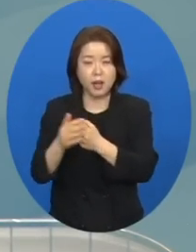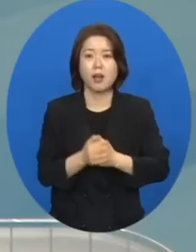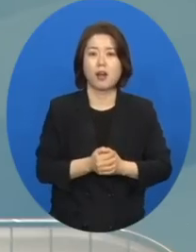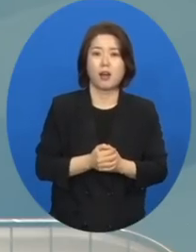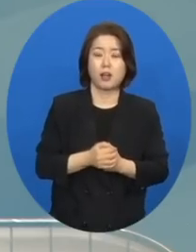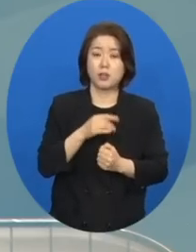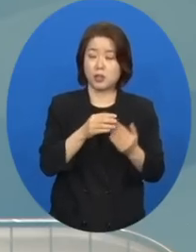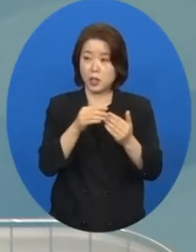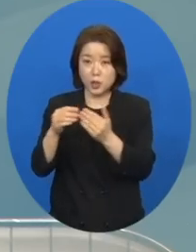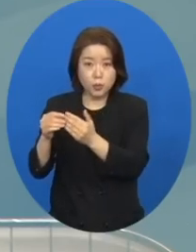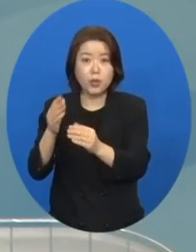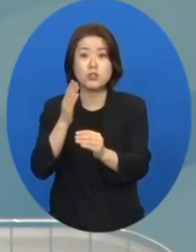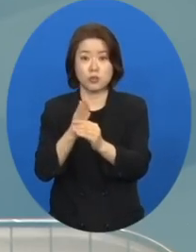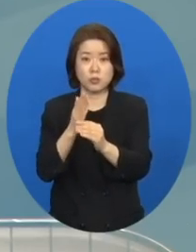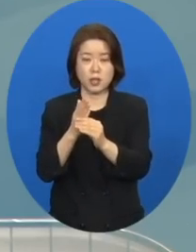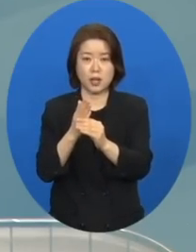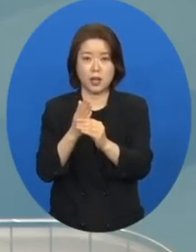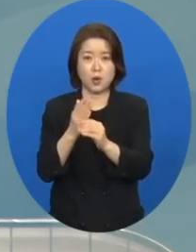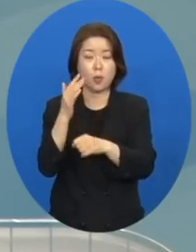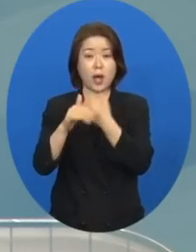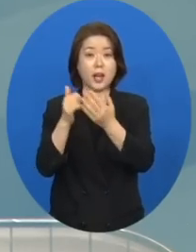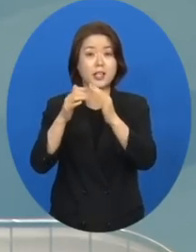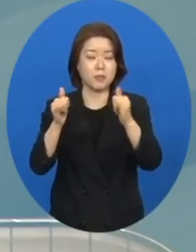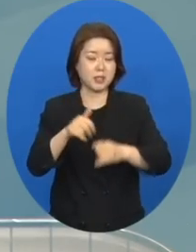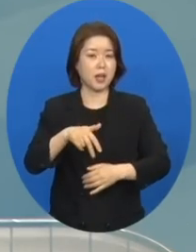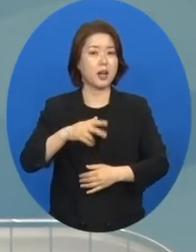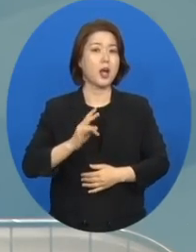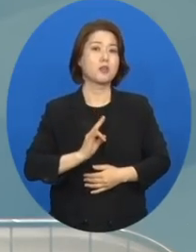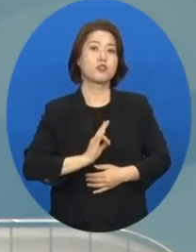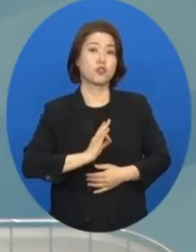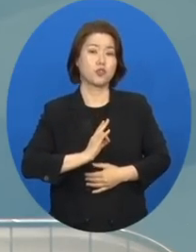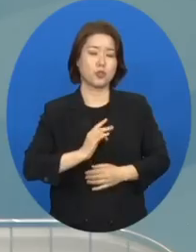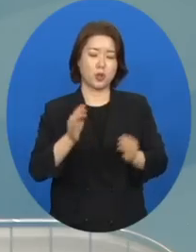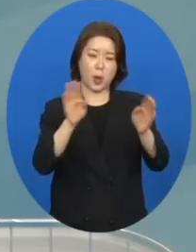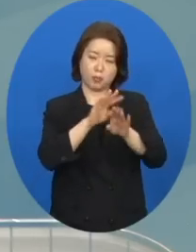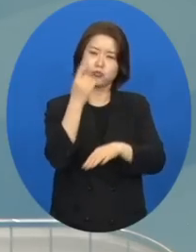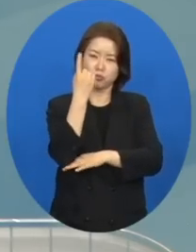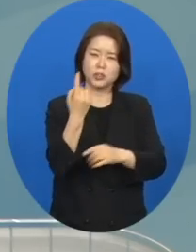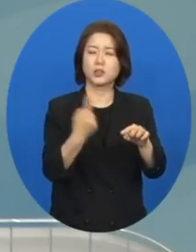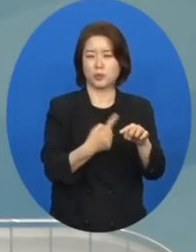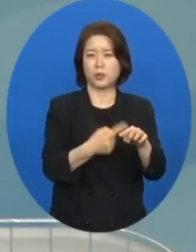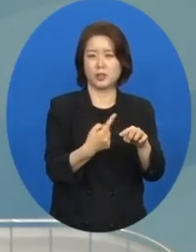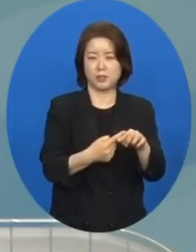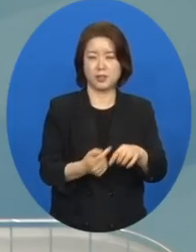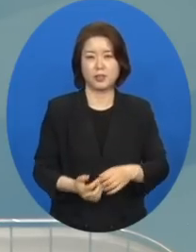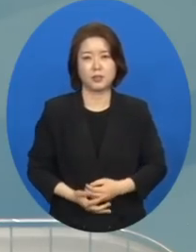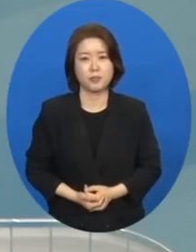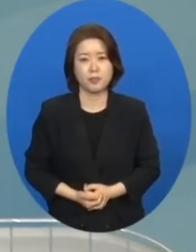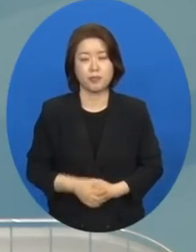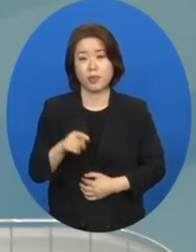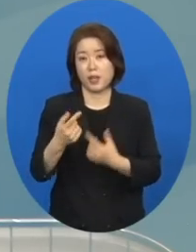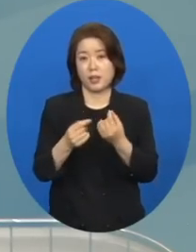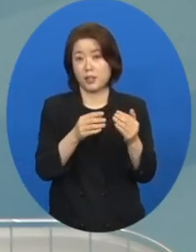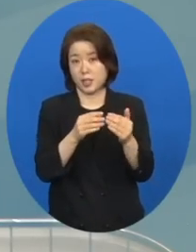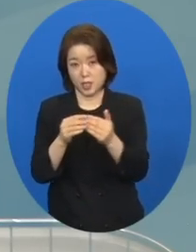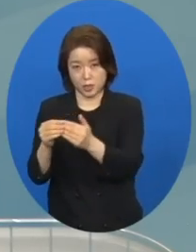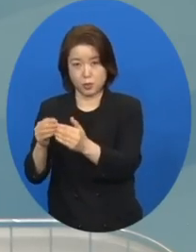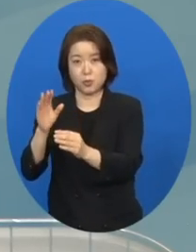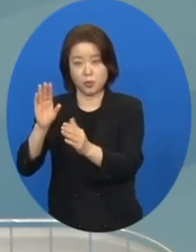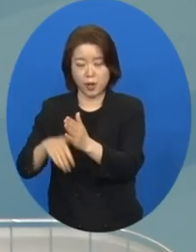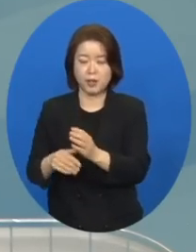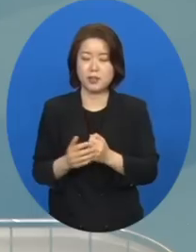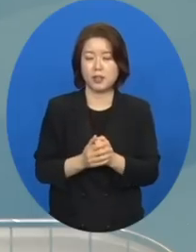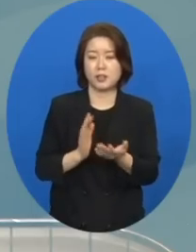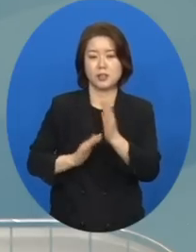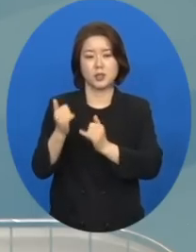인도한 그래서 선지자들을 바로 이 문지기 라고 볼 수 있죠 어 그렇게 아 인도를 하는데 예수님은 바리새인들을 향하여